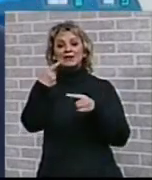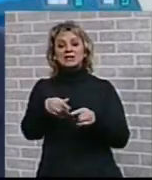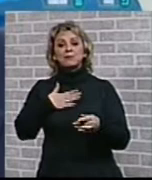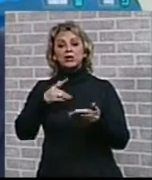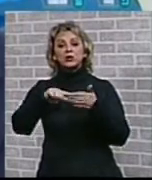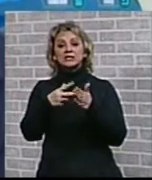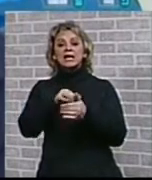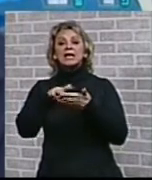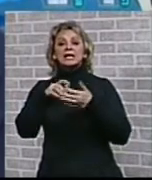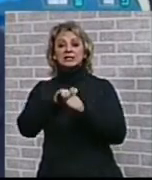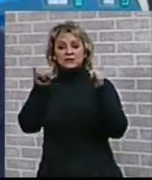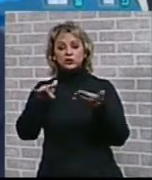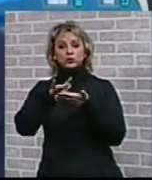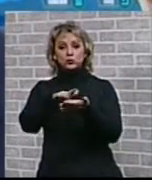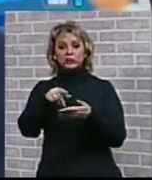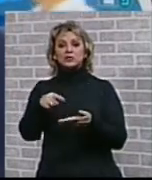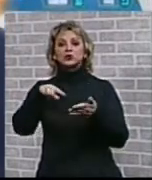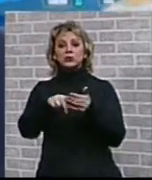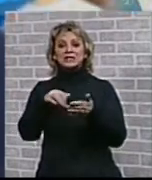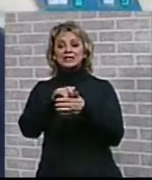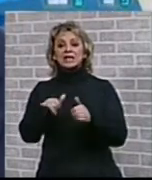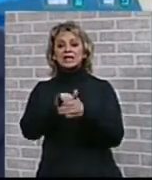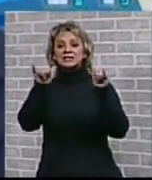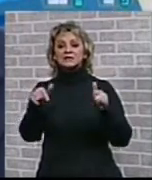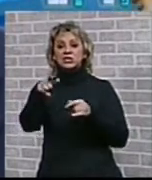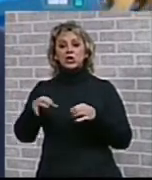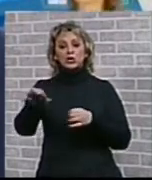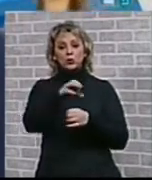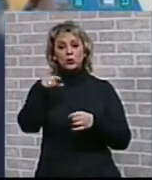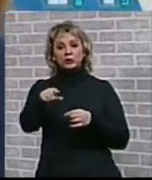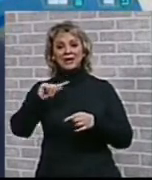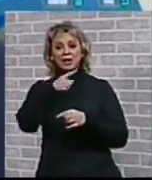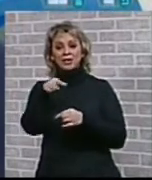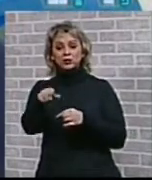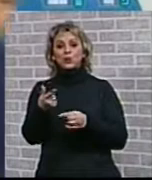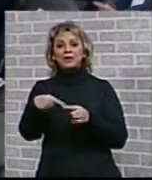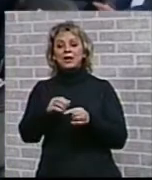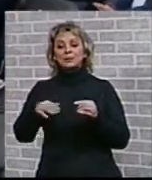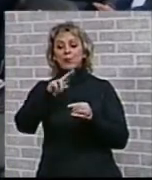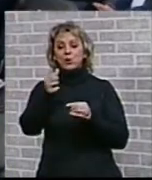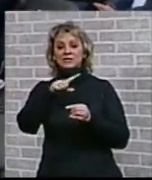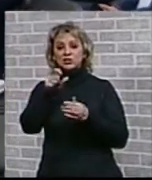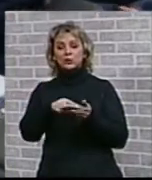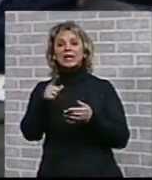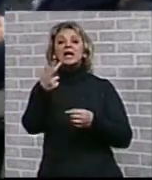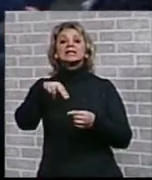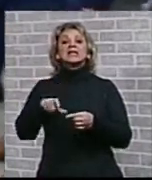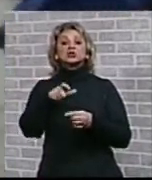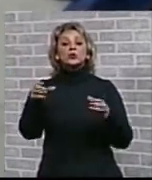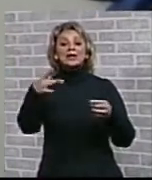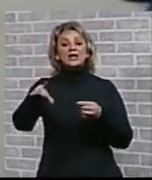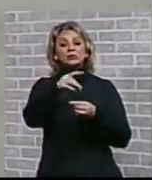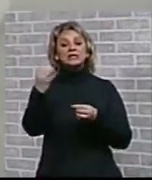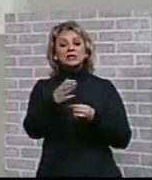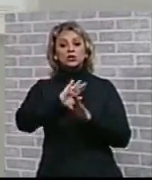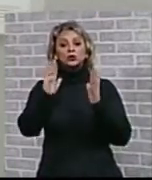зрения развития туризма, с точки зрения развития экономики региона и экономики муниципальных образований. Впрочем, Донской регион интересен не только